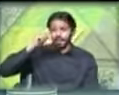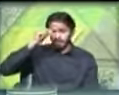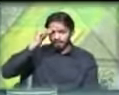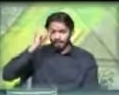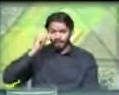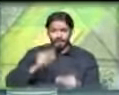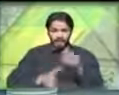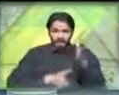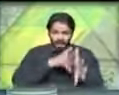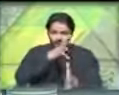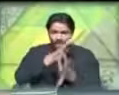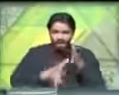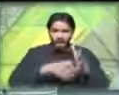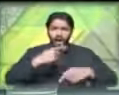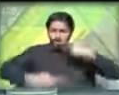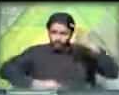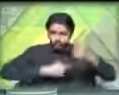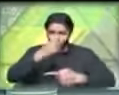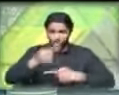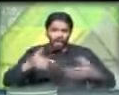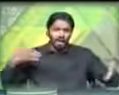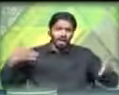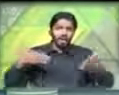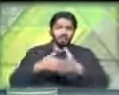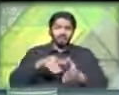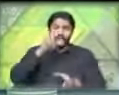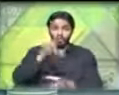إلى أن نلقى الله عز وجل